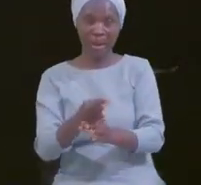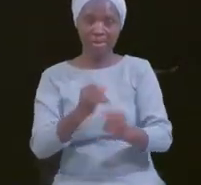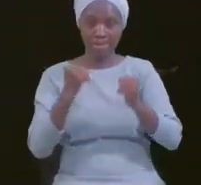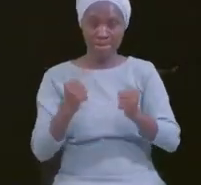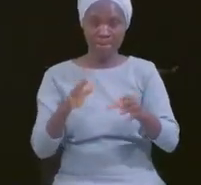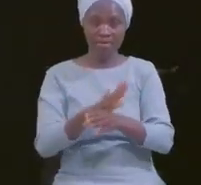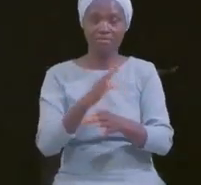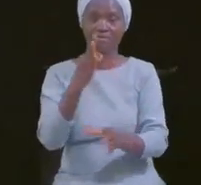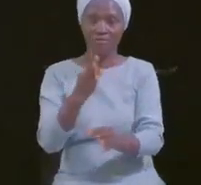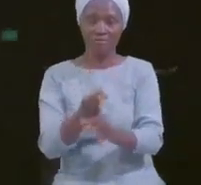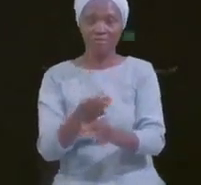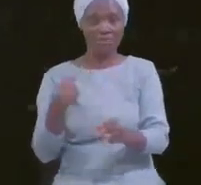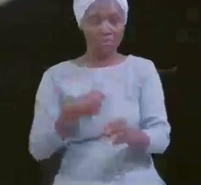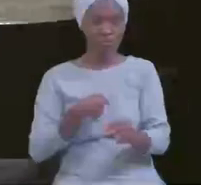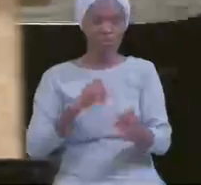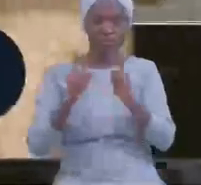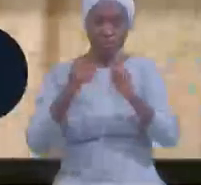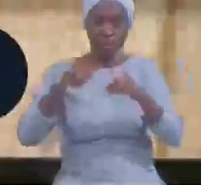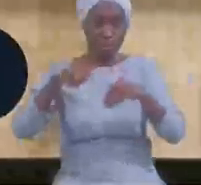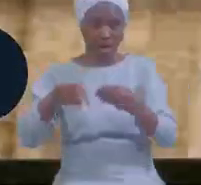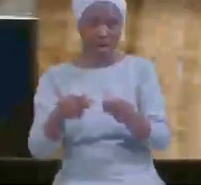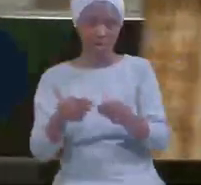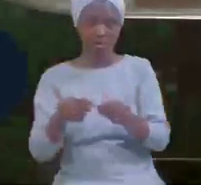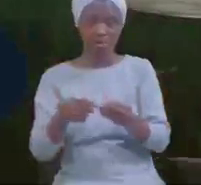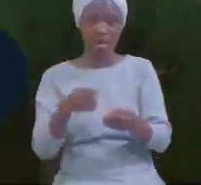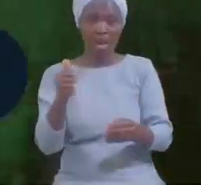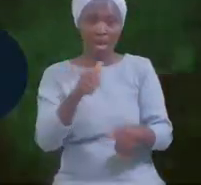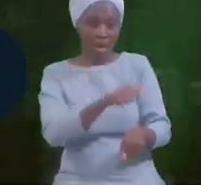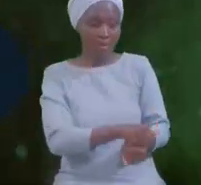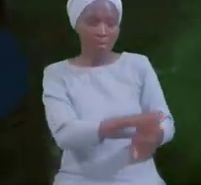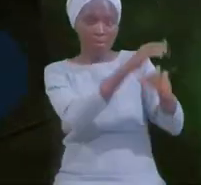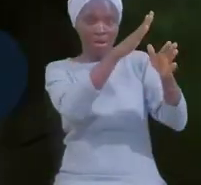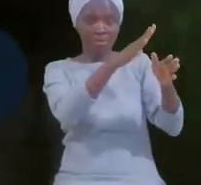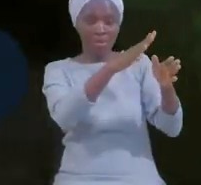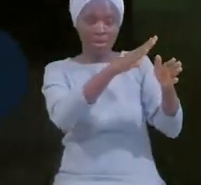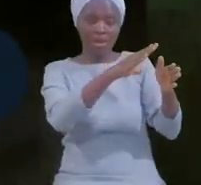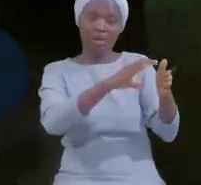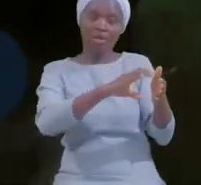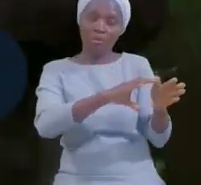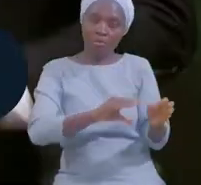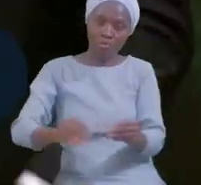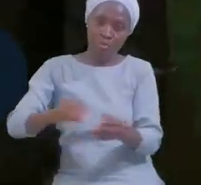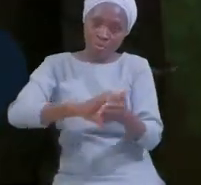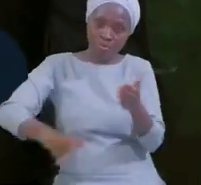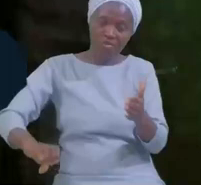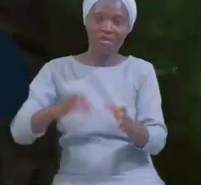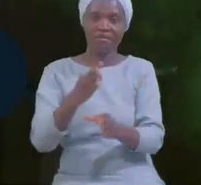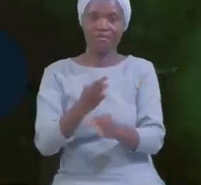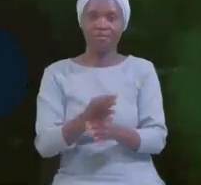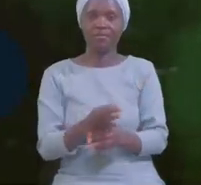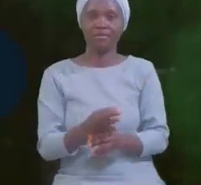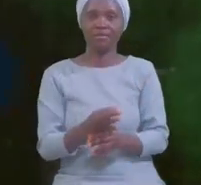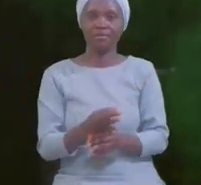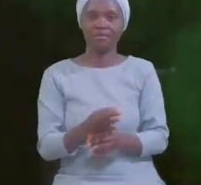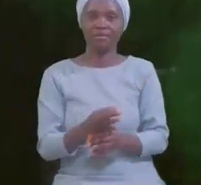Nous parlons de la foi qui déplace les montagnes. Nous parlons de la foi d'un